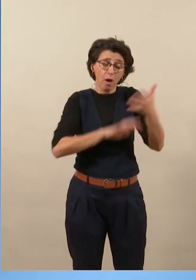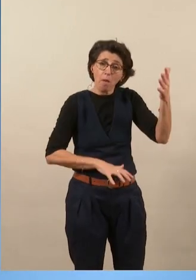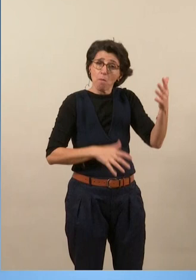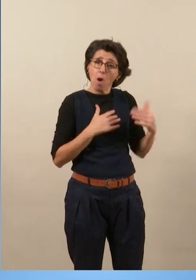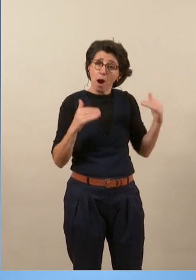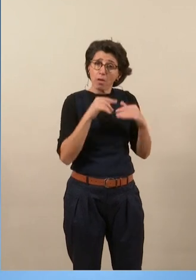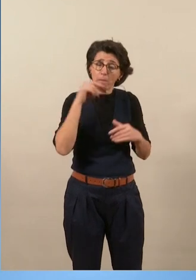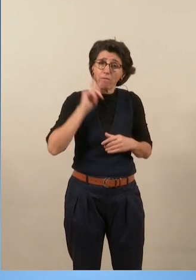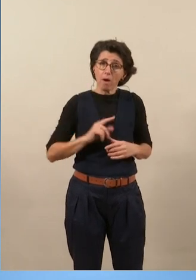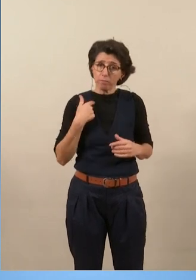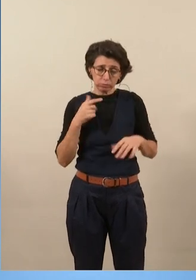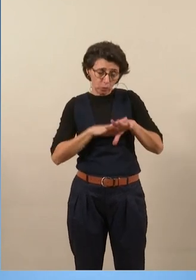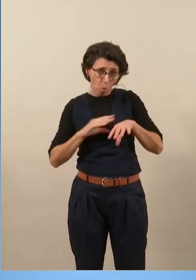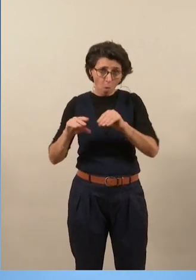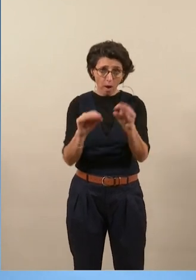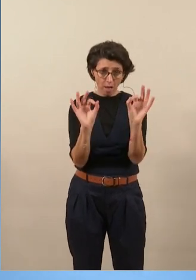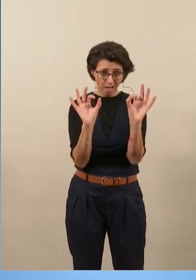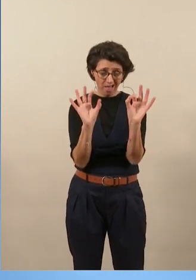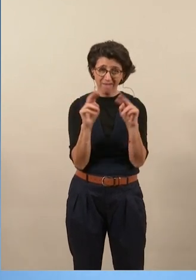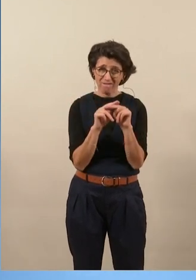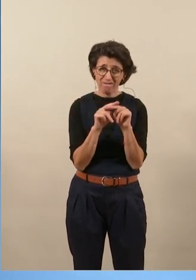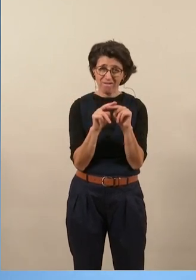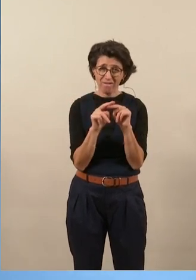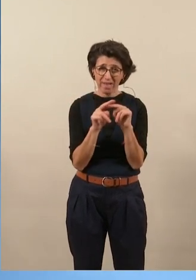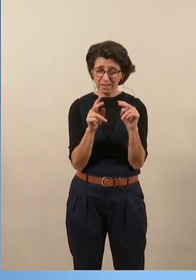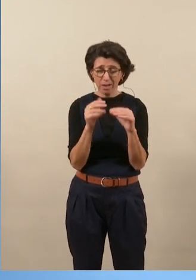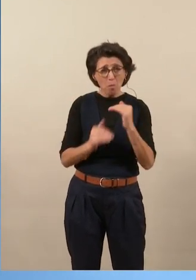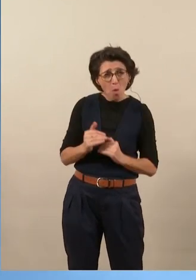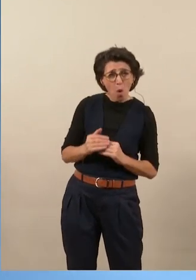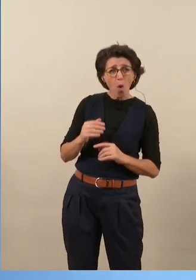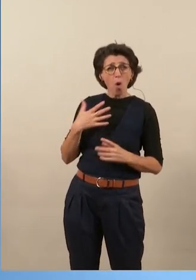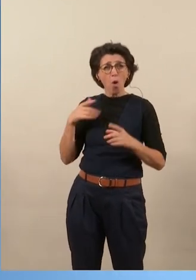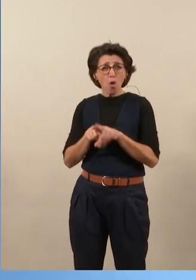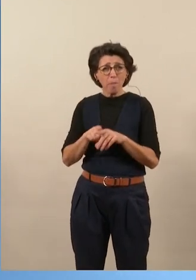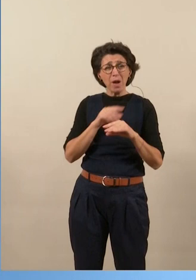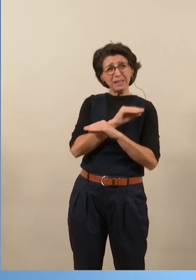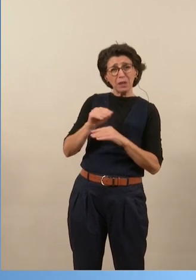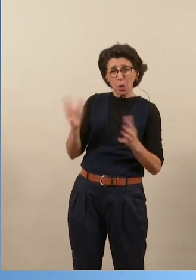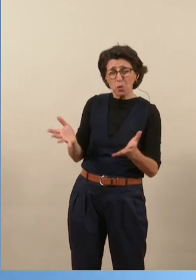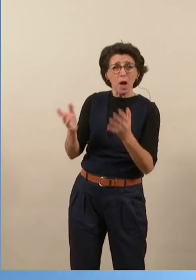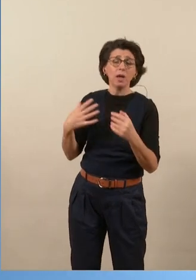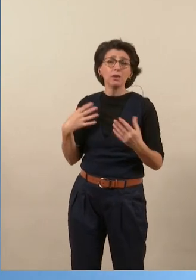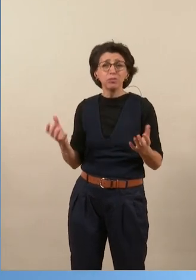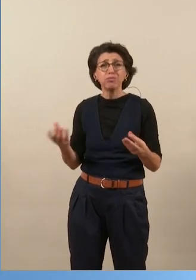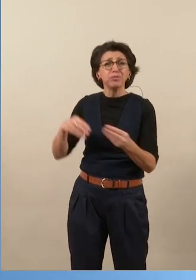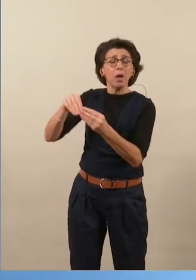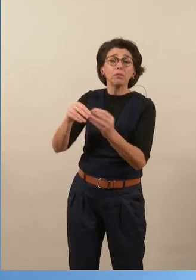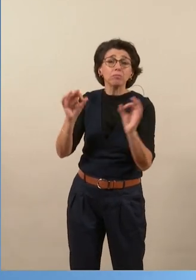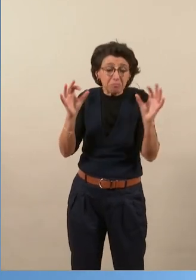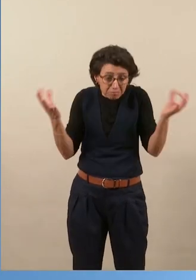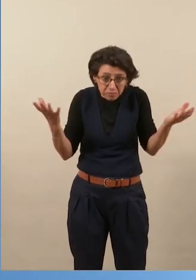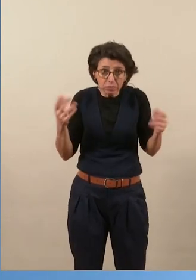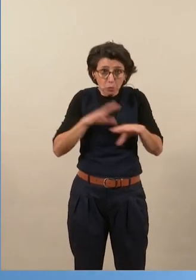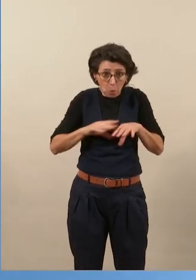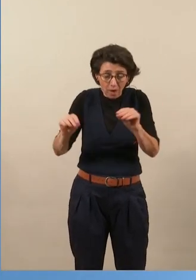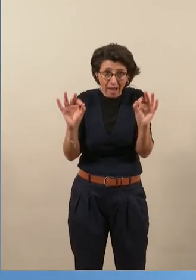trouvons rien de concret pas le début du commencement d'un plan de lutte contre l'insécurité vous n'êtes pas sans savoir que les femmes ne